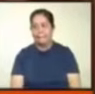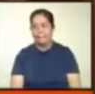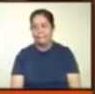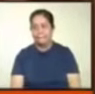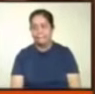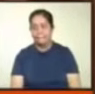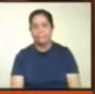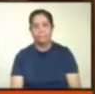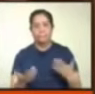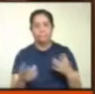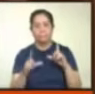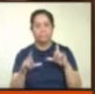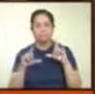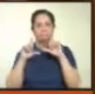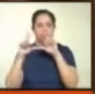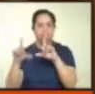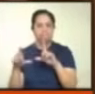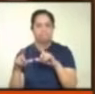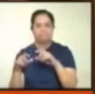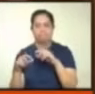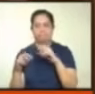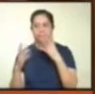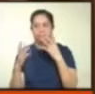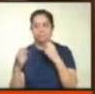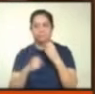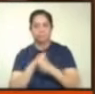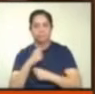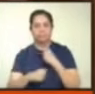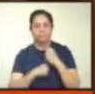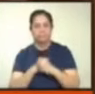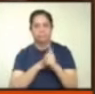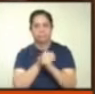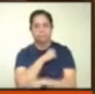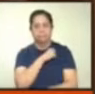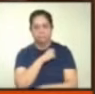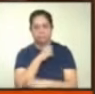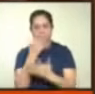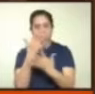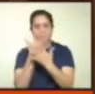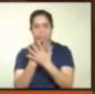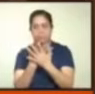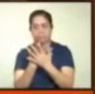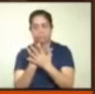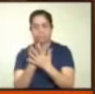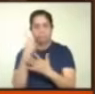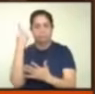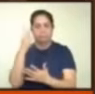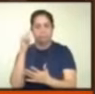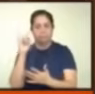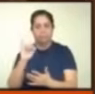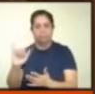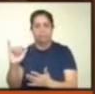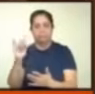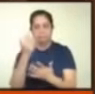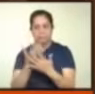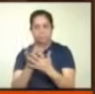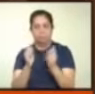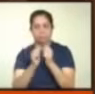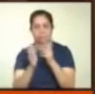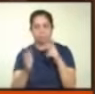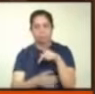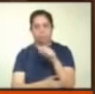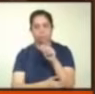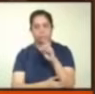They are hereby convicted and sentenced to suffer the penalty of imprisonment of reclusion perpetua without